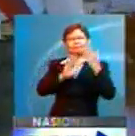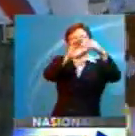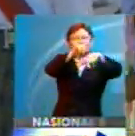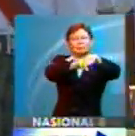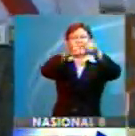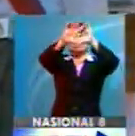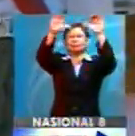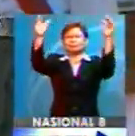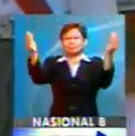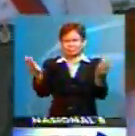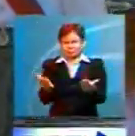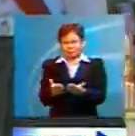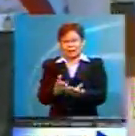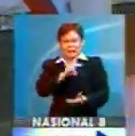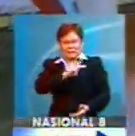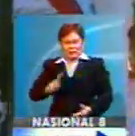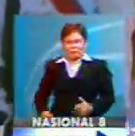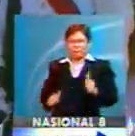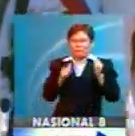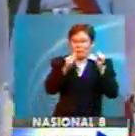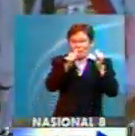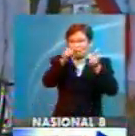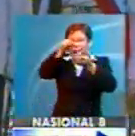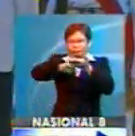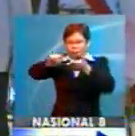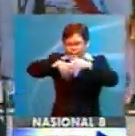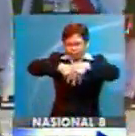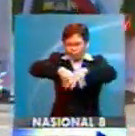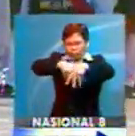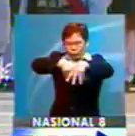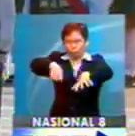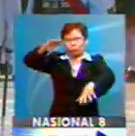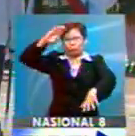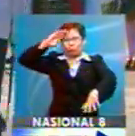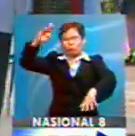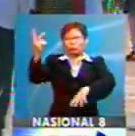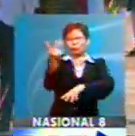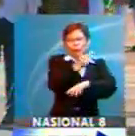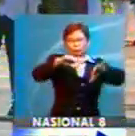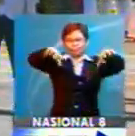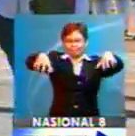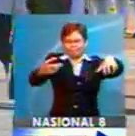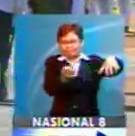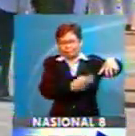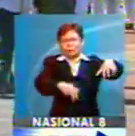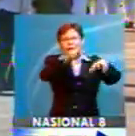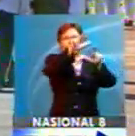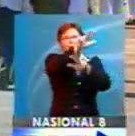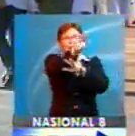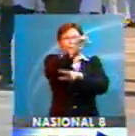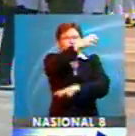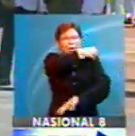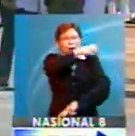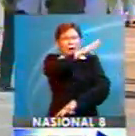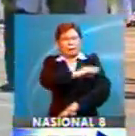era globalisasi. Baginda terdahulu berkenan memeriksa perbarisan kehormat. Kedua-dua batalion terdiri daripada 38